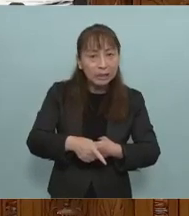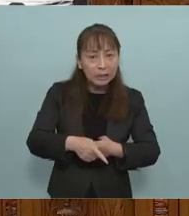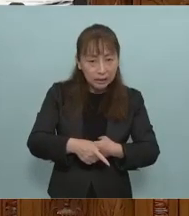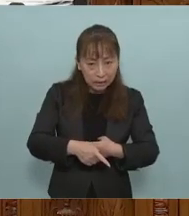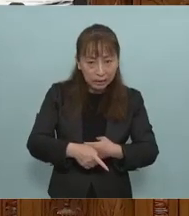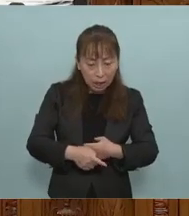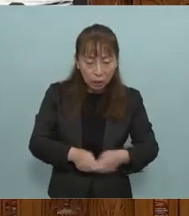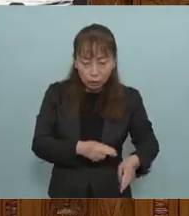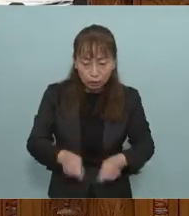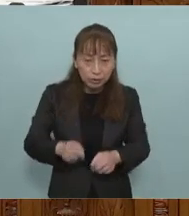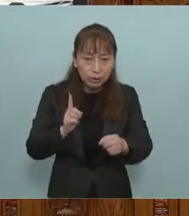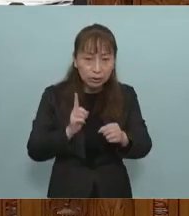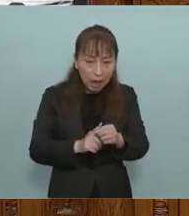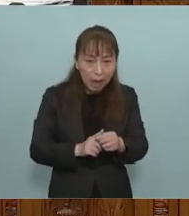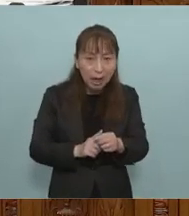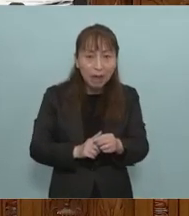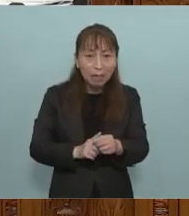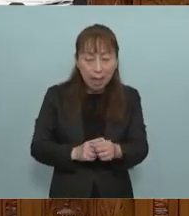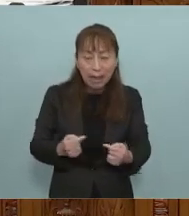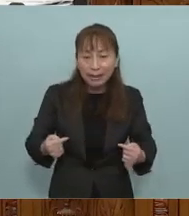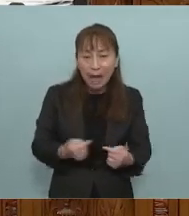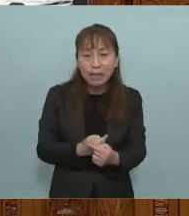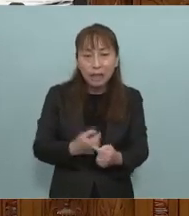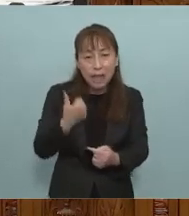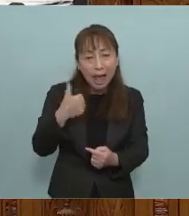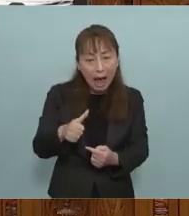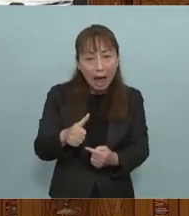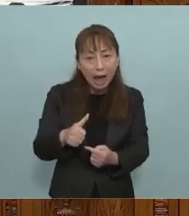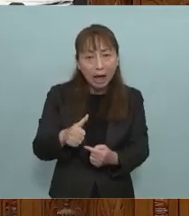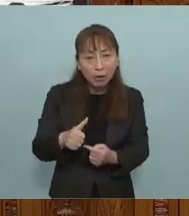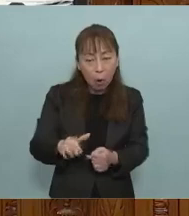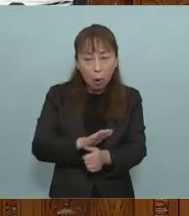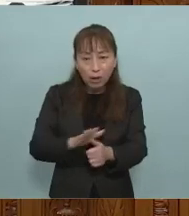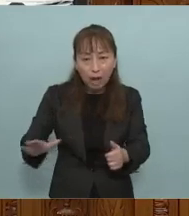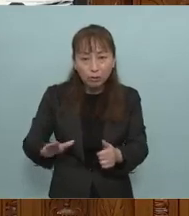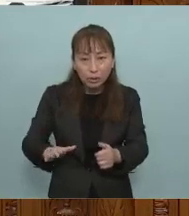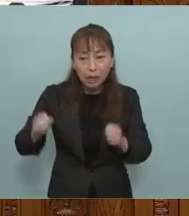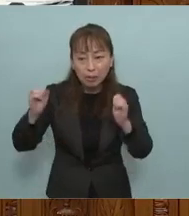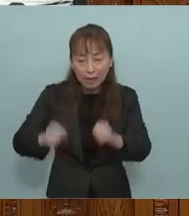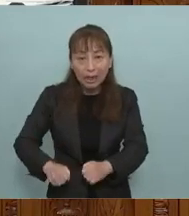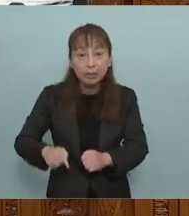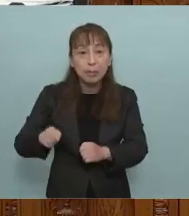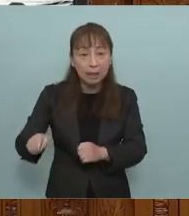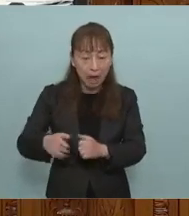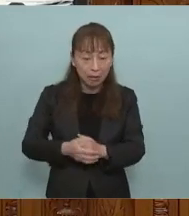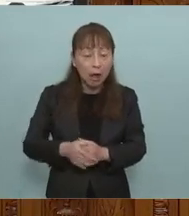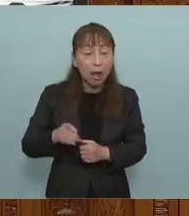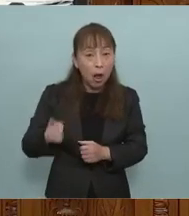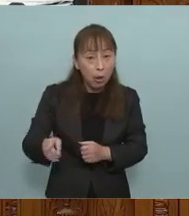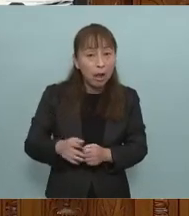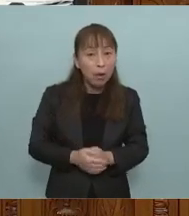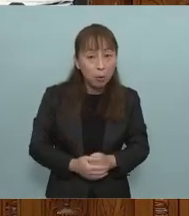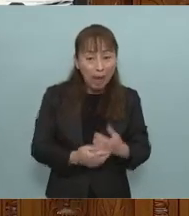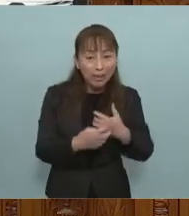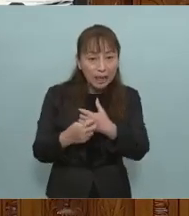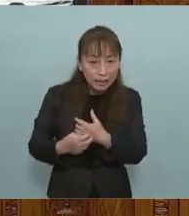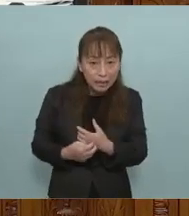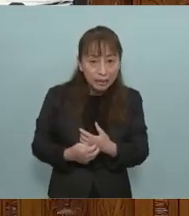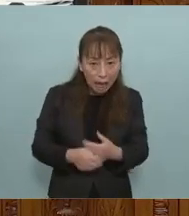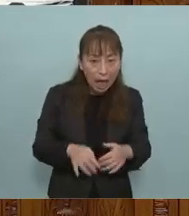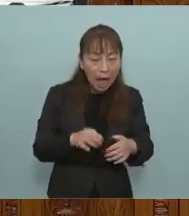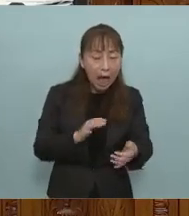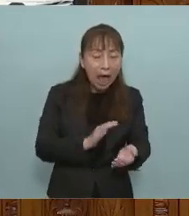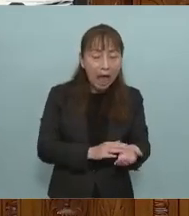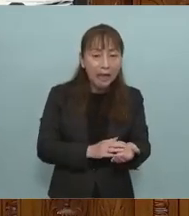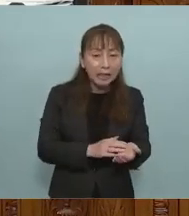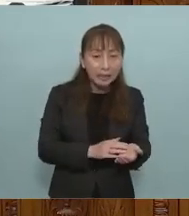症法等の改正案を閣議決定いたしました。この法案には検査・医療提供体制の